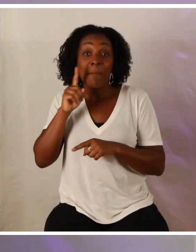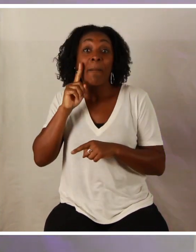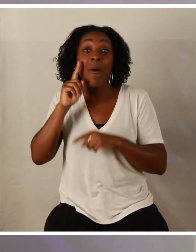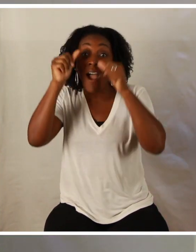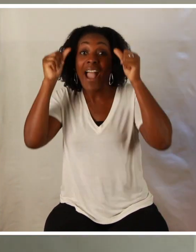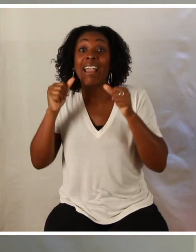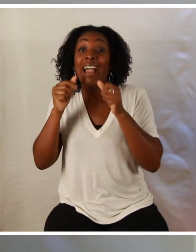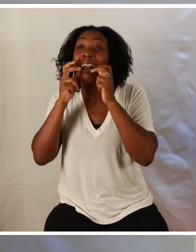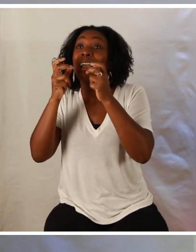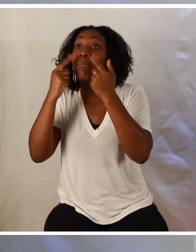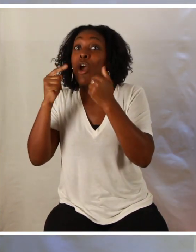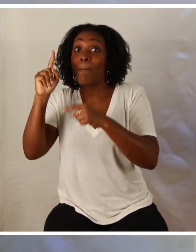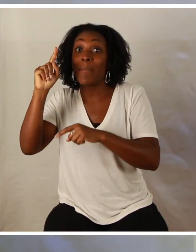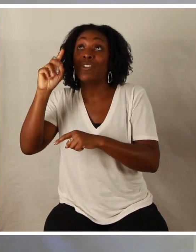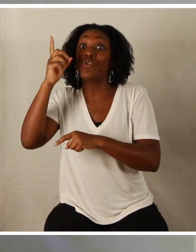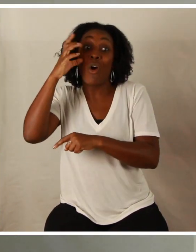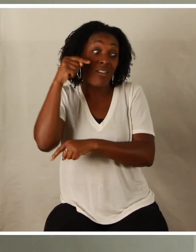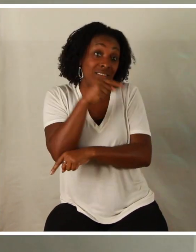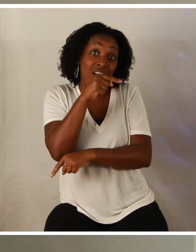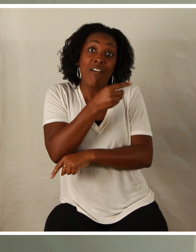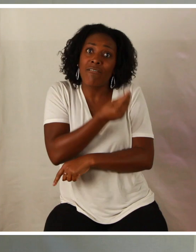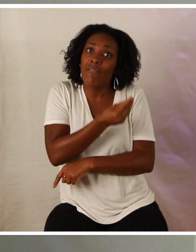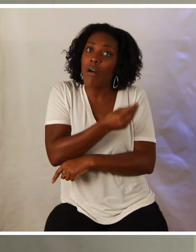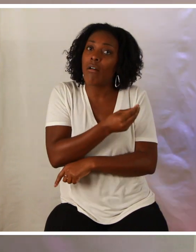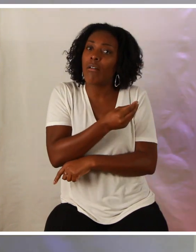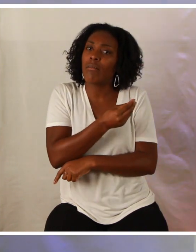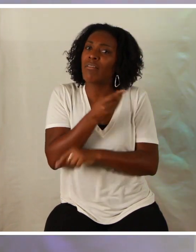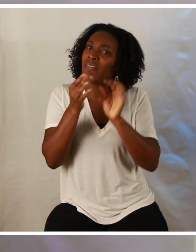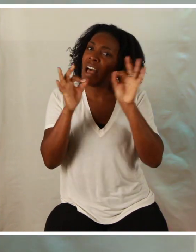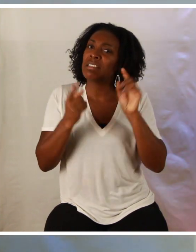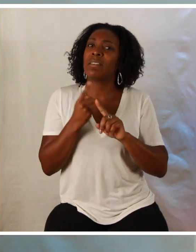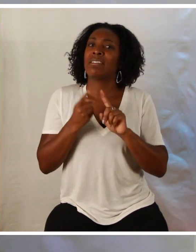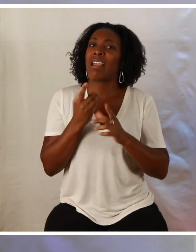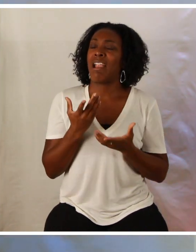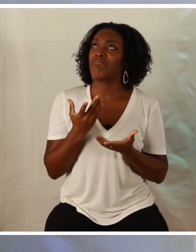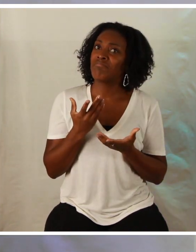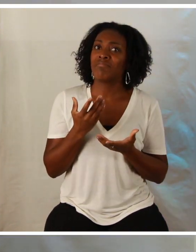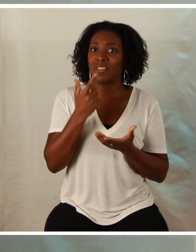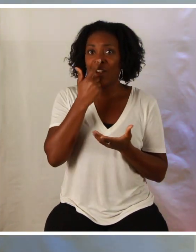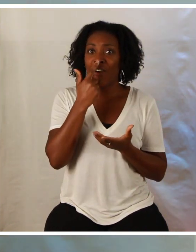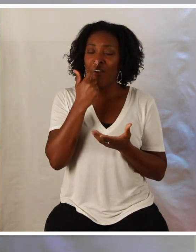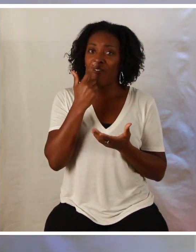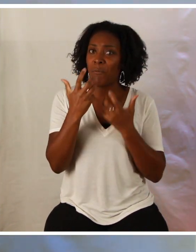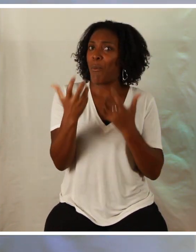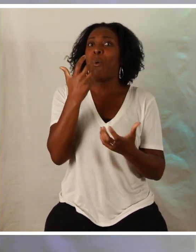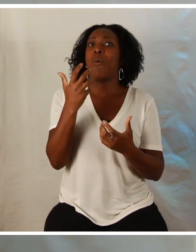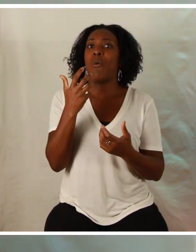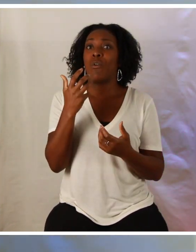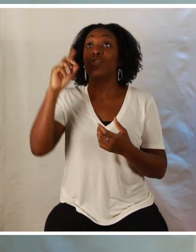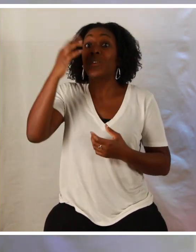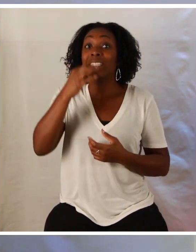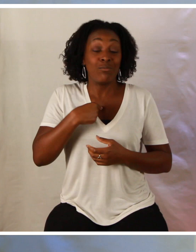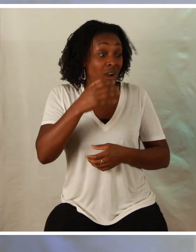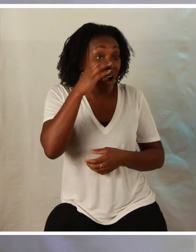mais la Bible nous dit qu'il va entendre les cris de l'enfant. C'est assez particulier cette phrase-là. Pourquoi Dieu, dans sa parole, souligne ça, à dire « j'ai entendu